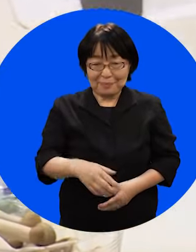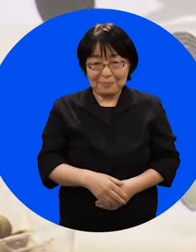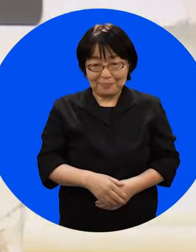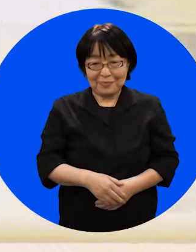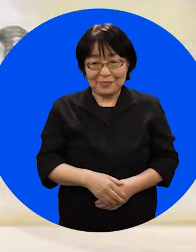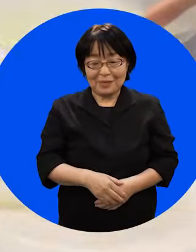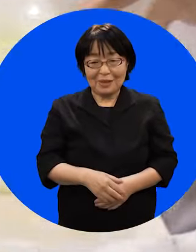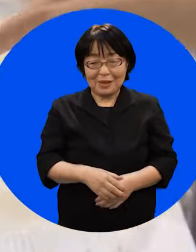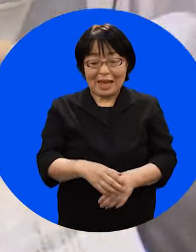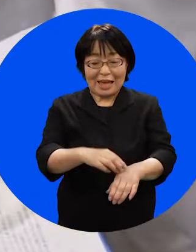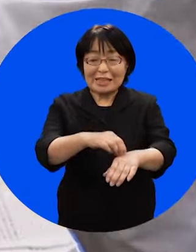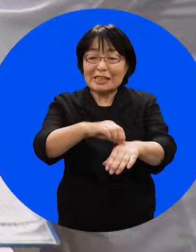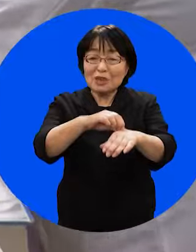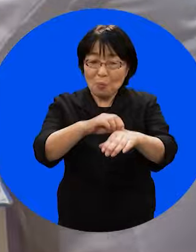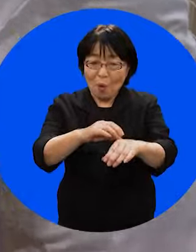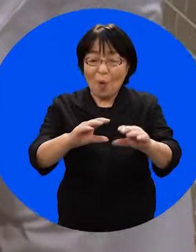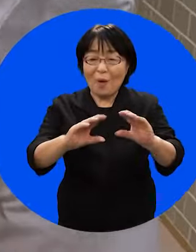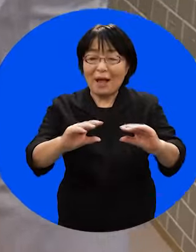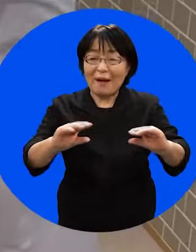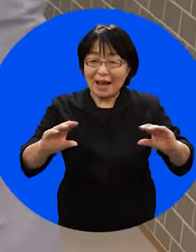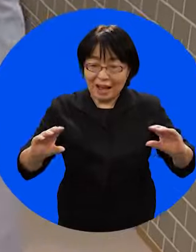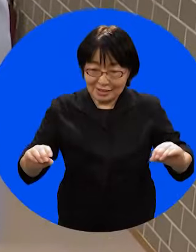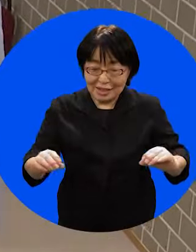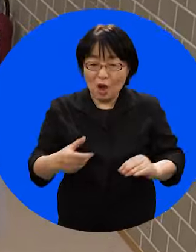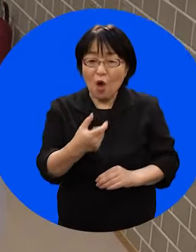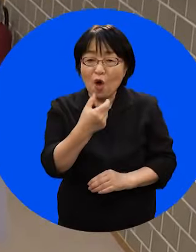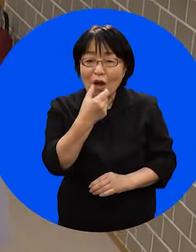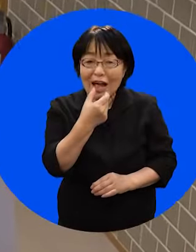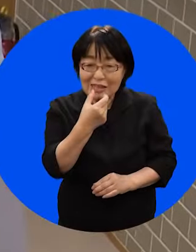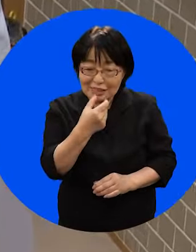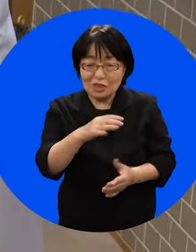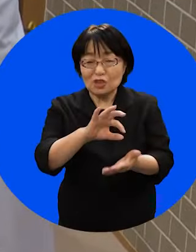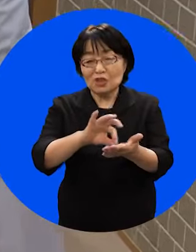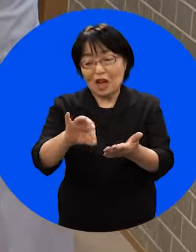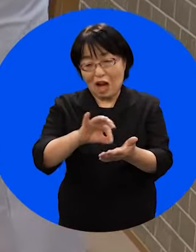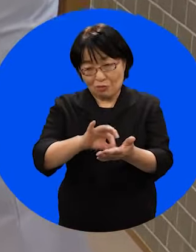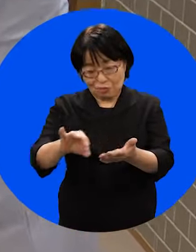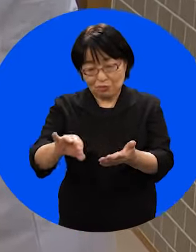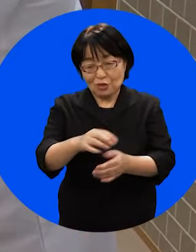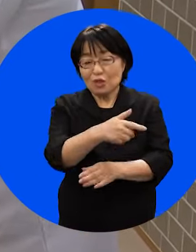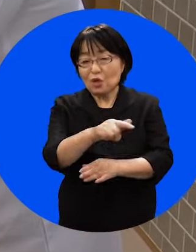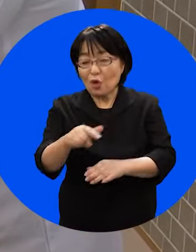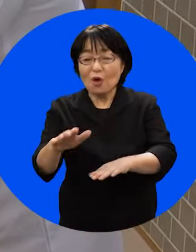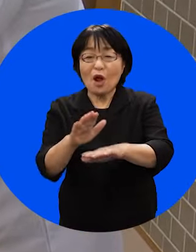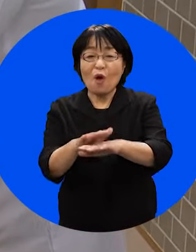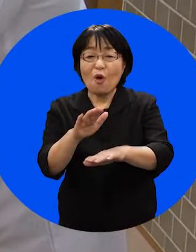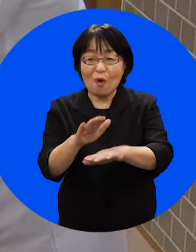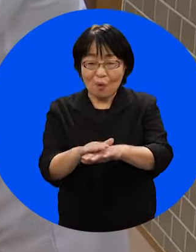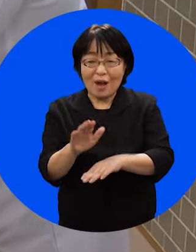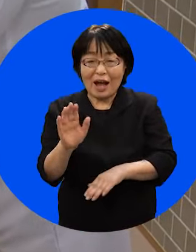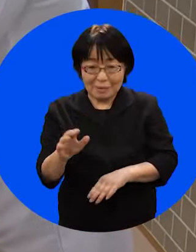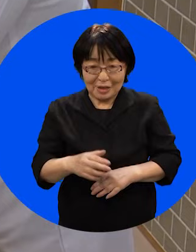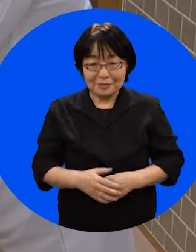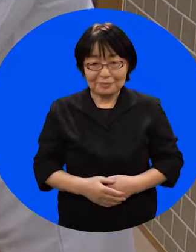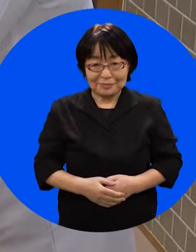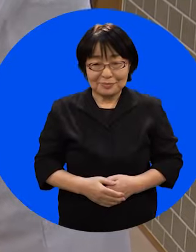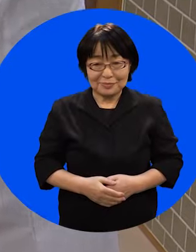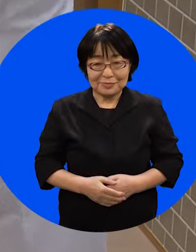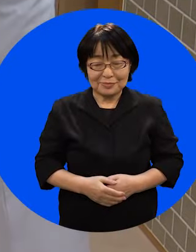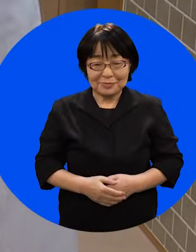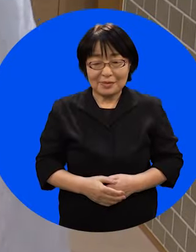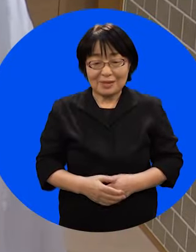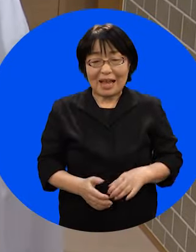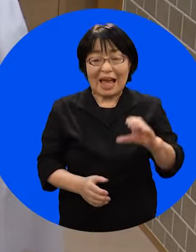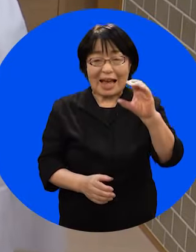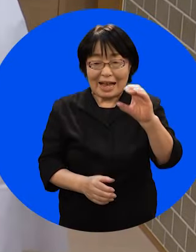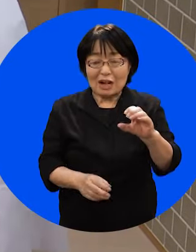きで肉を柔らかくしたり、お菓子作りに使われたりと、さまざまな使い道があるホエー。カルシウム